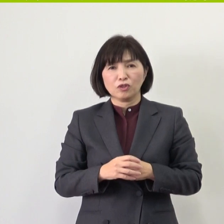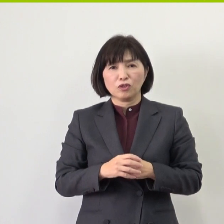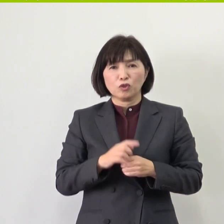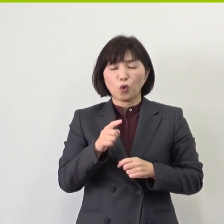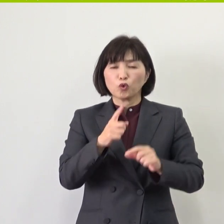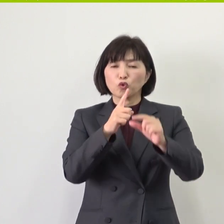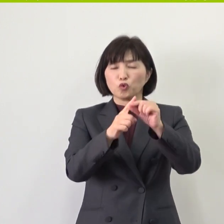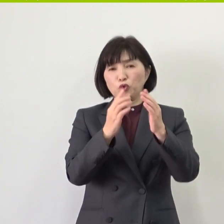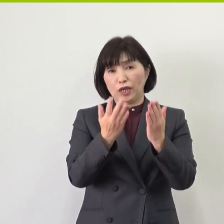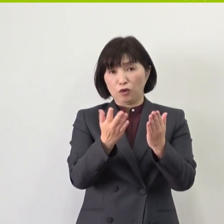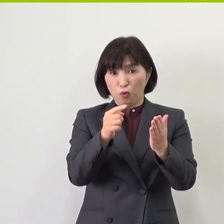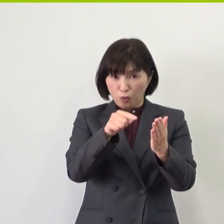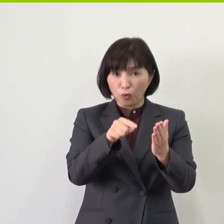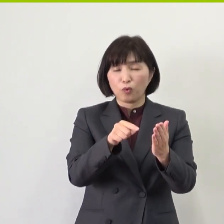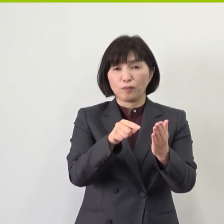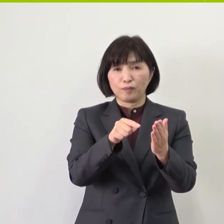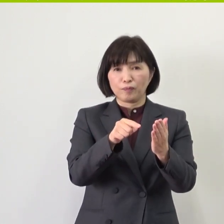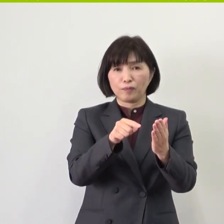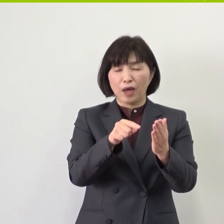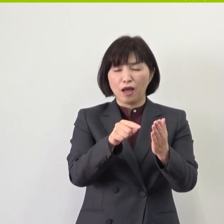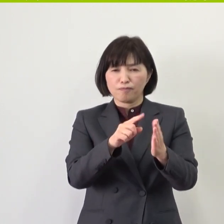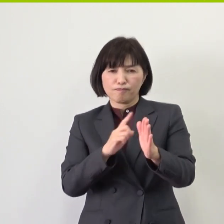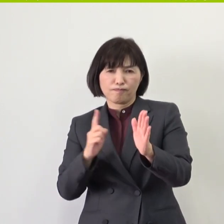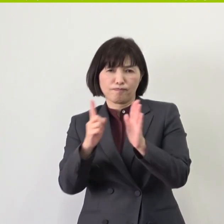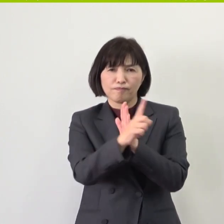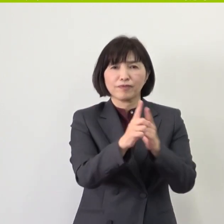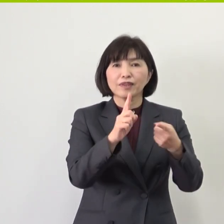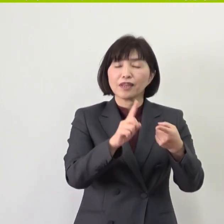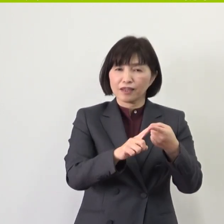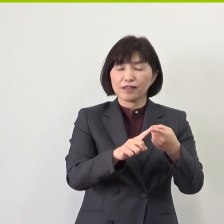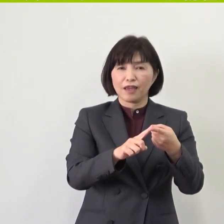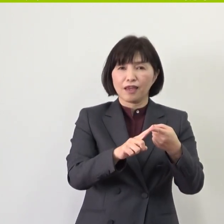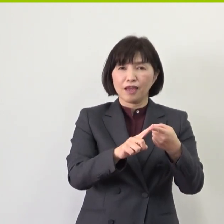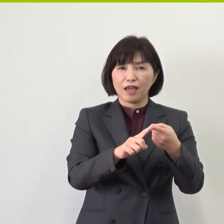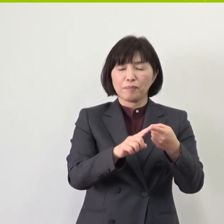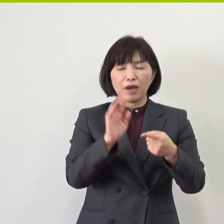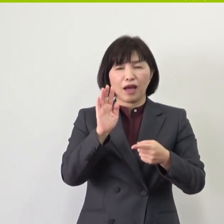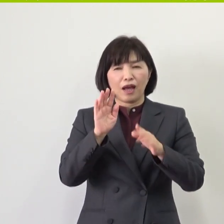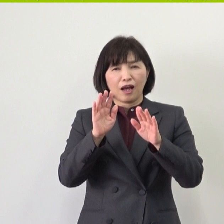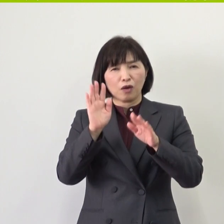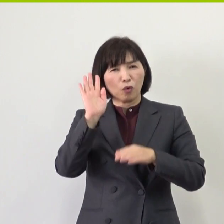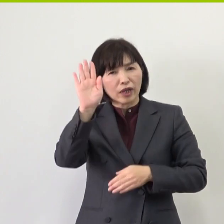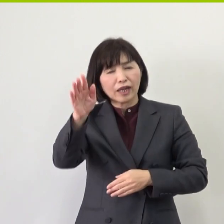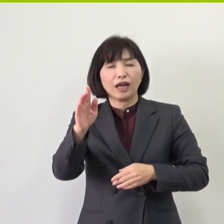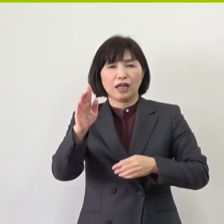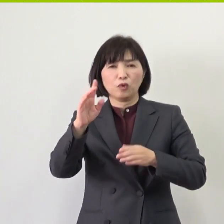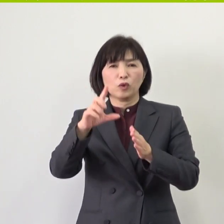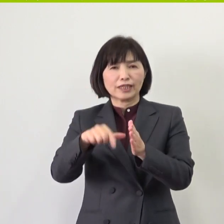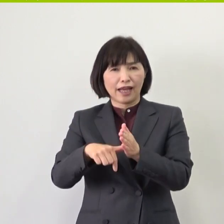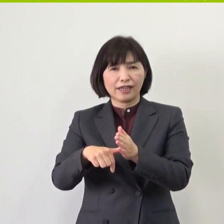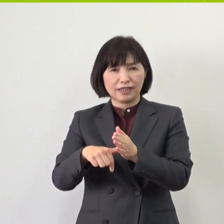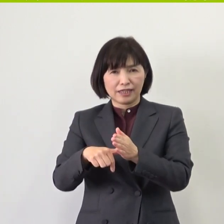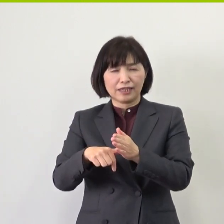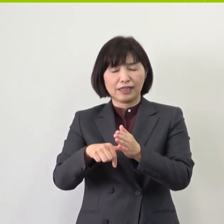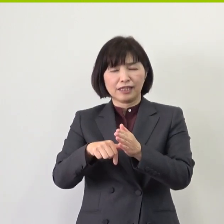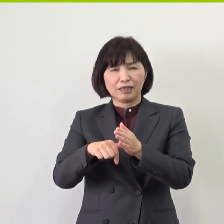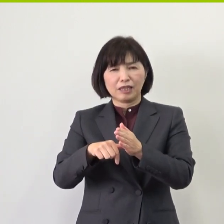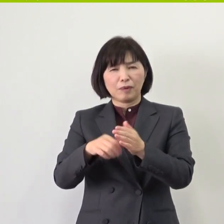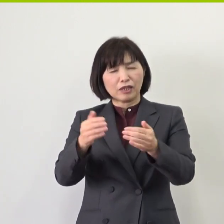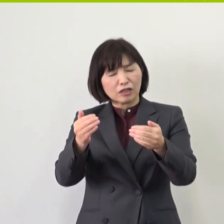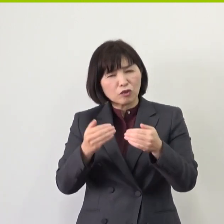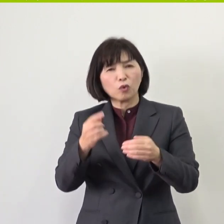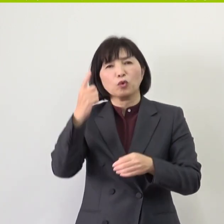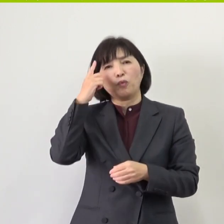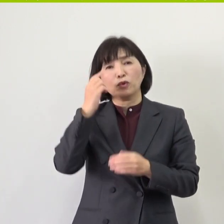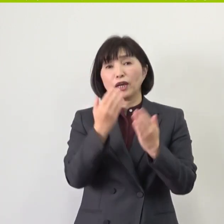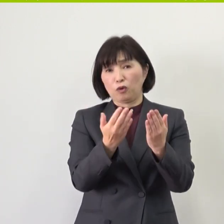中学校ということが非常に先鋭的で、かつこれからの時代に最も必要なことになるの